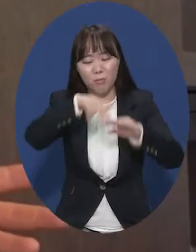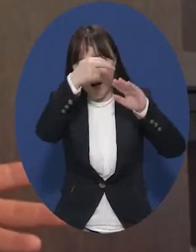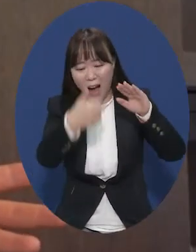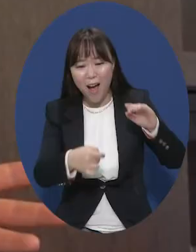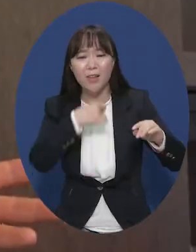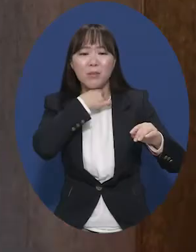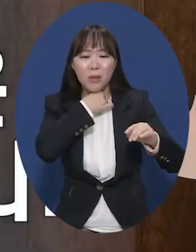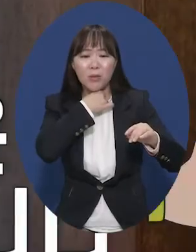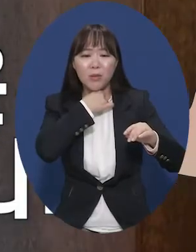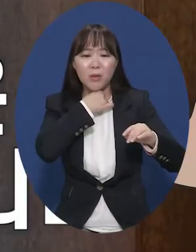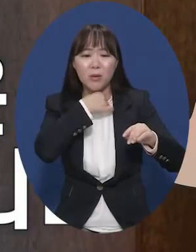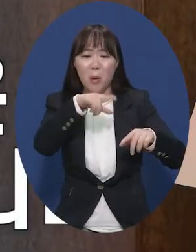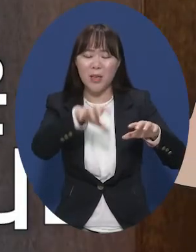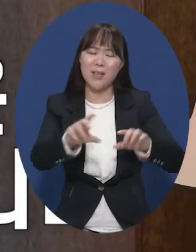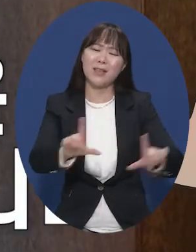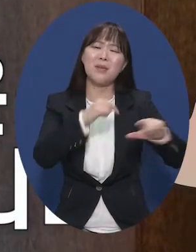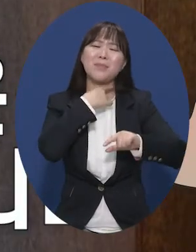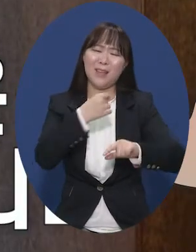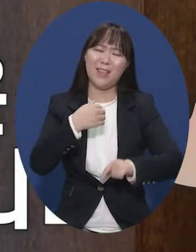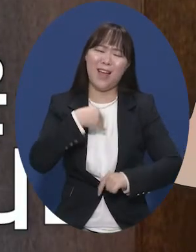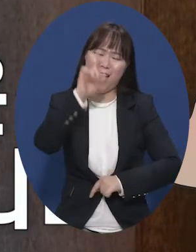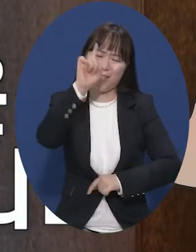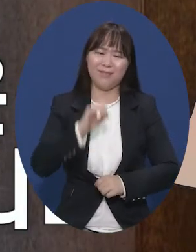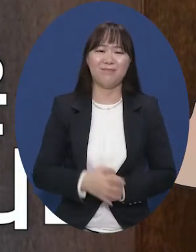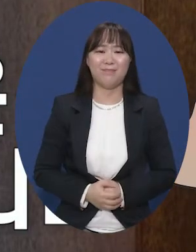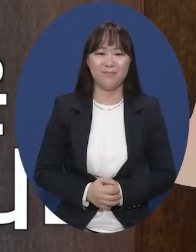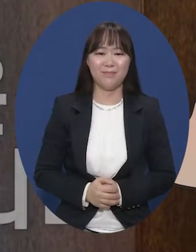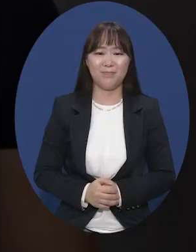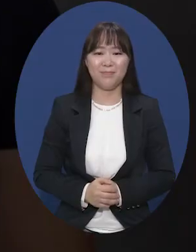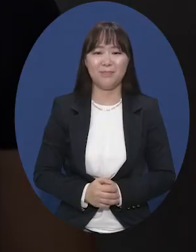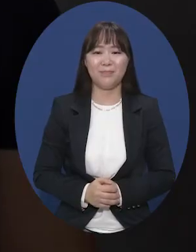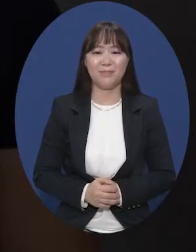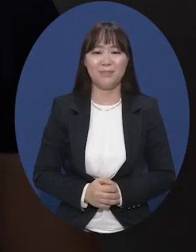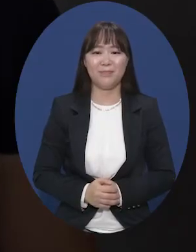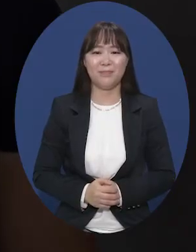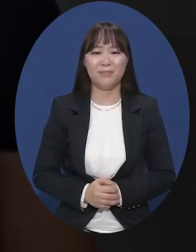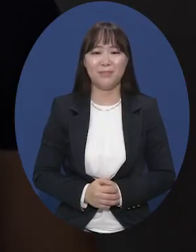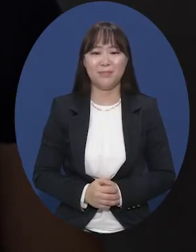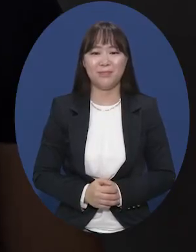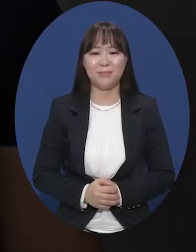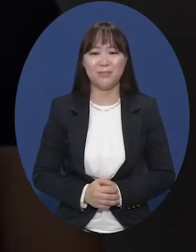네, 다이빙도 하고 싶고요. 중남미에서 살고 싶은 게 네, 저희 꿈 중에 하나입니다.